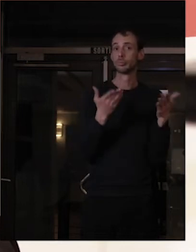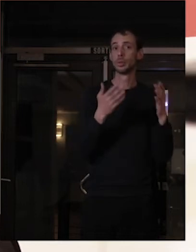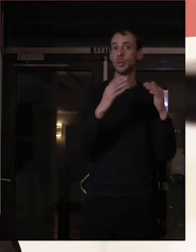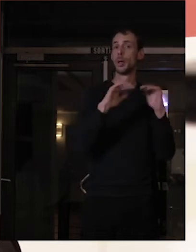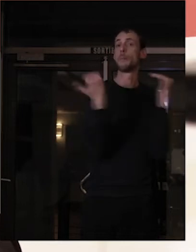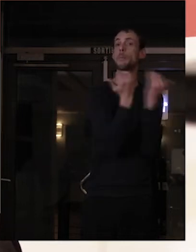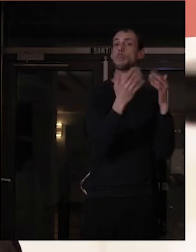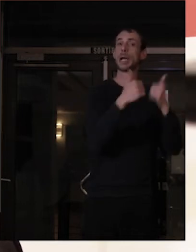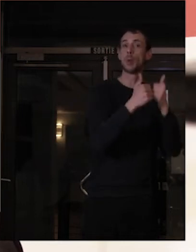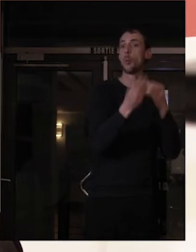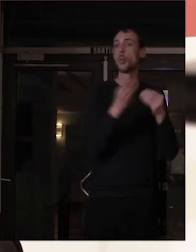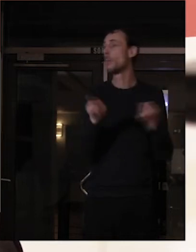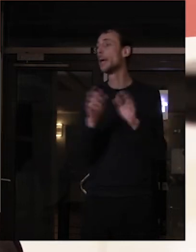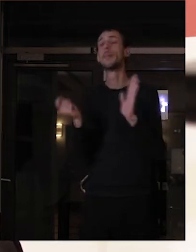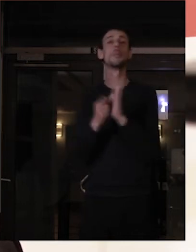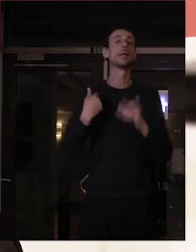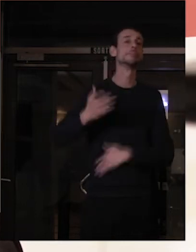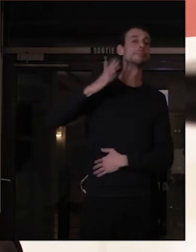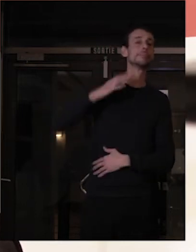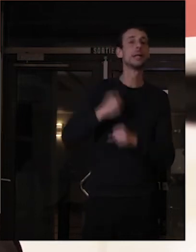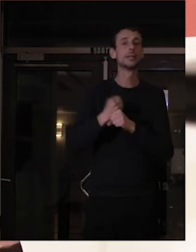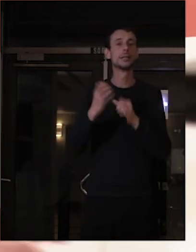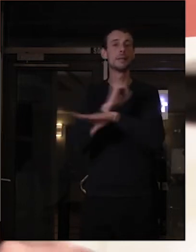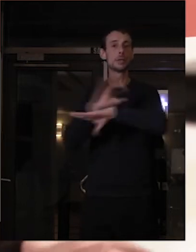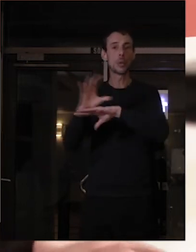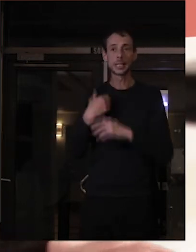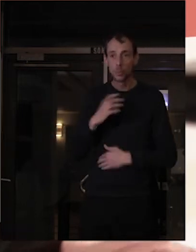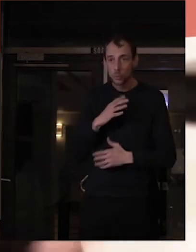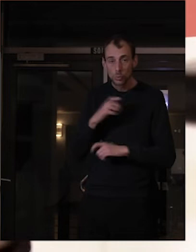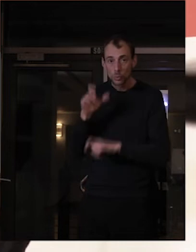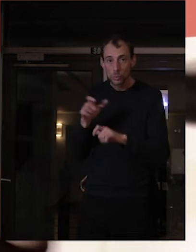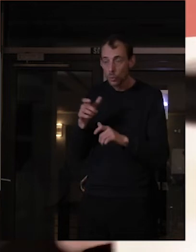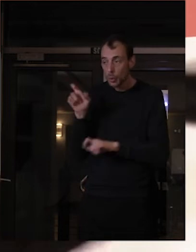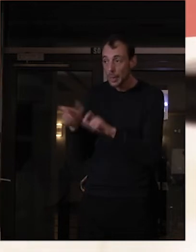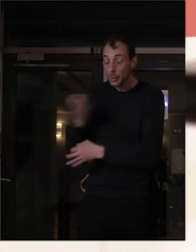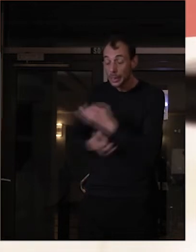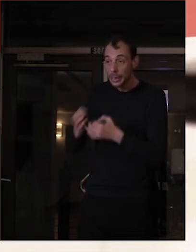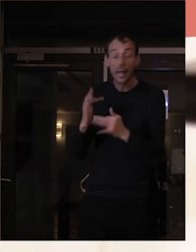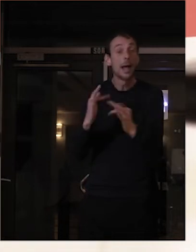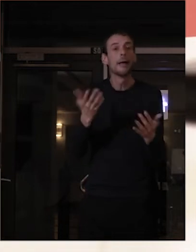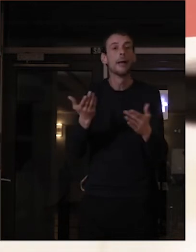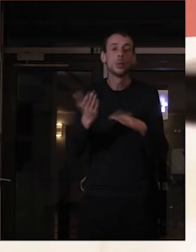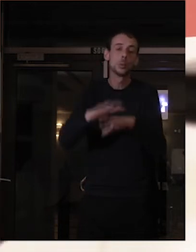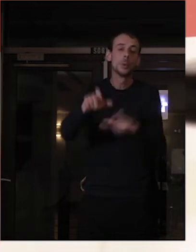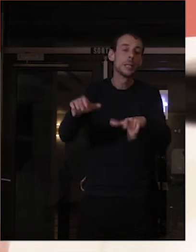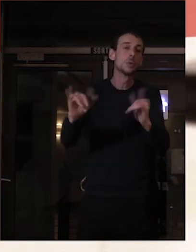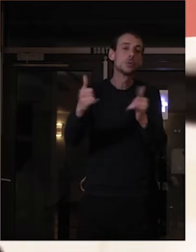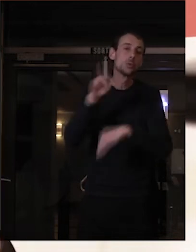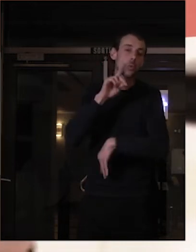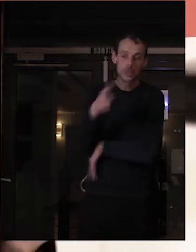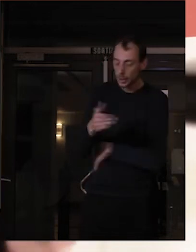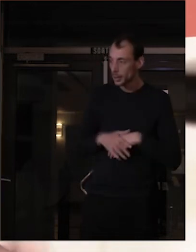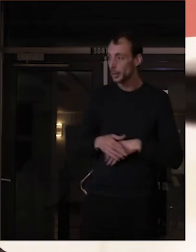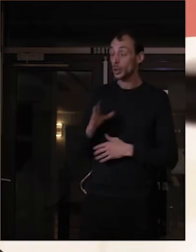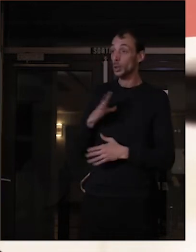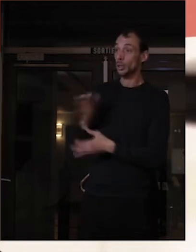j'étais journaliste sur les joueuses, je ne vous dirai pas, je vous laisse imaginer le côté fleuri